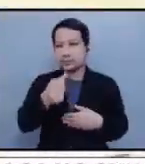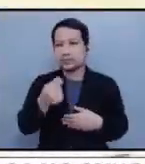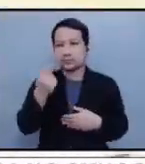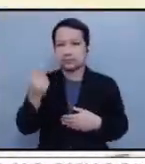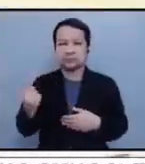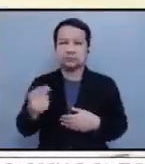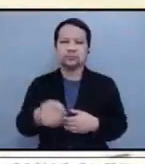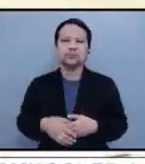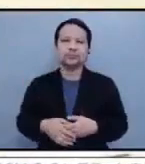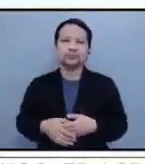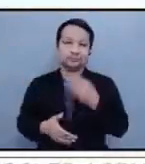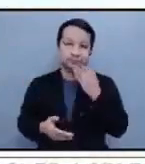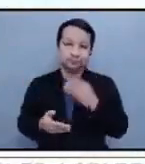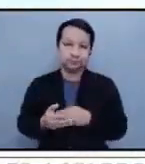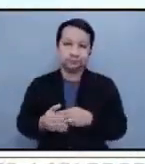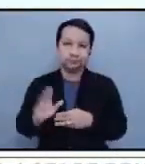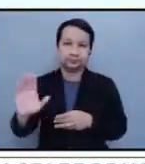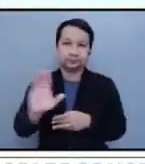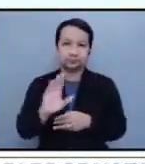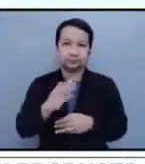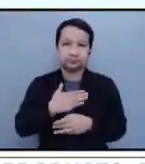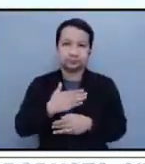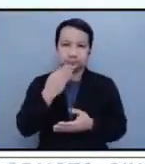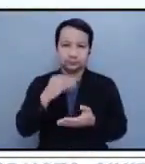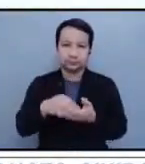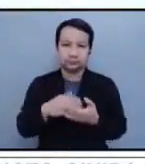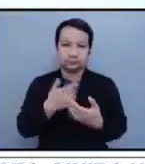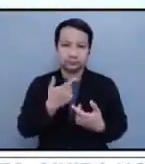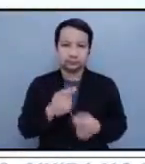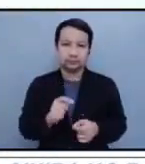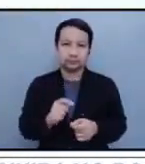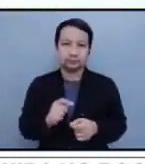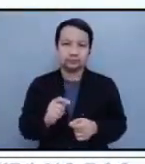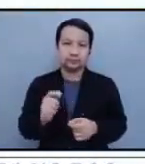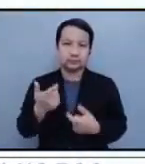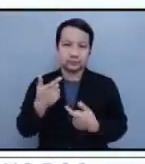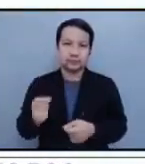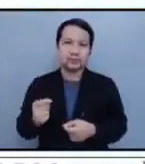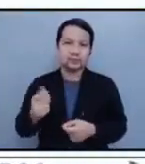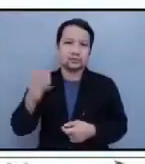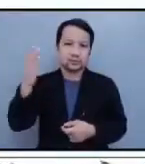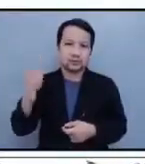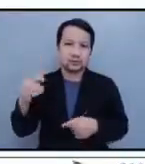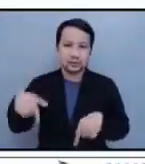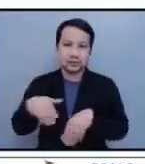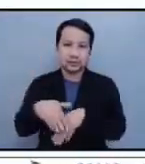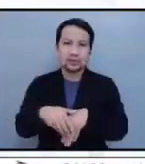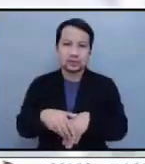lang sa pamilya ko po, tiwala lang sila sa akin, hindi ko sila pababayaan dito sa Masbate.